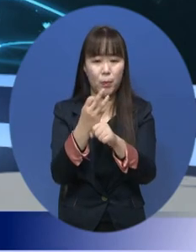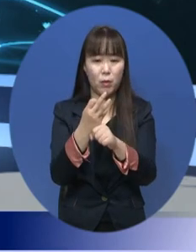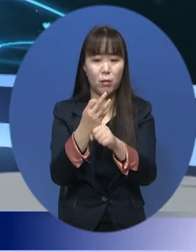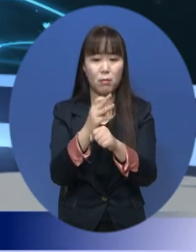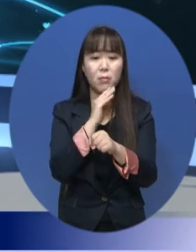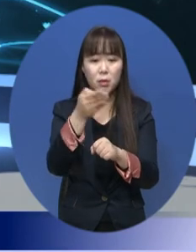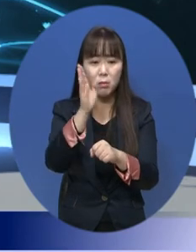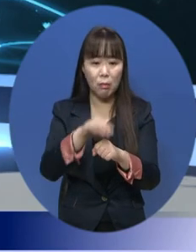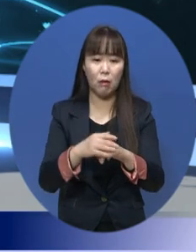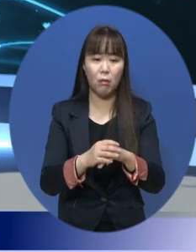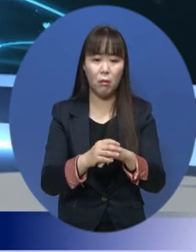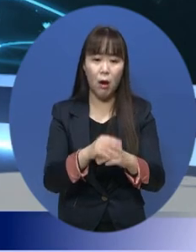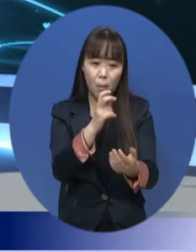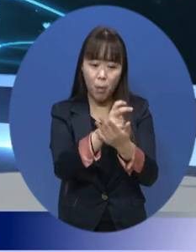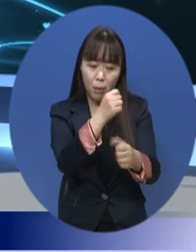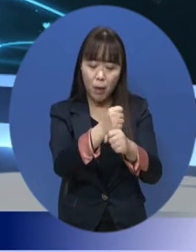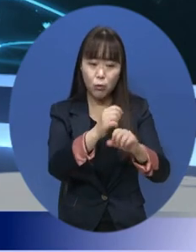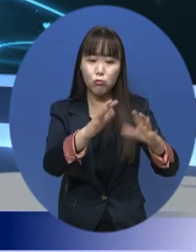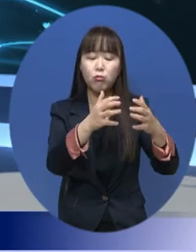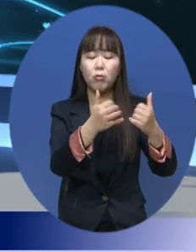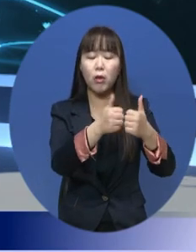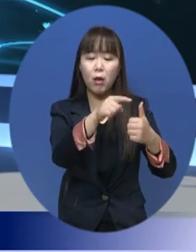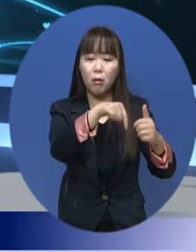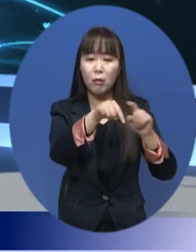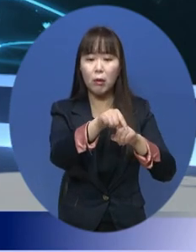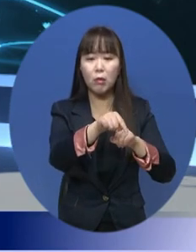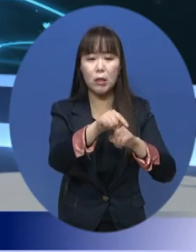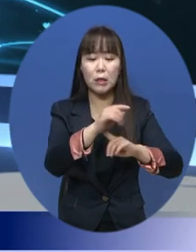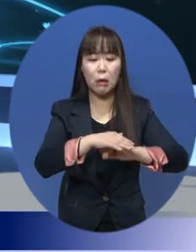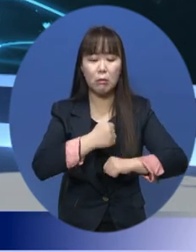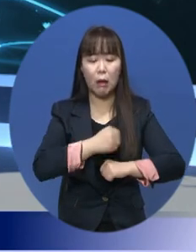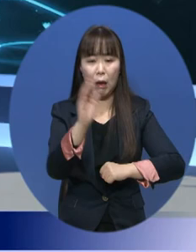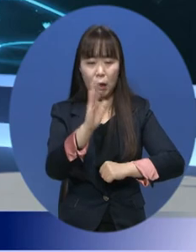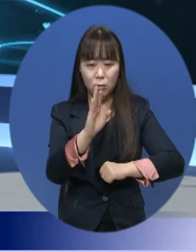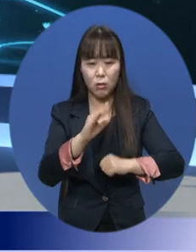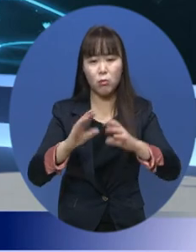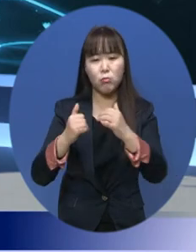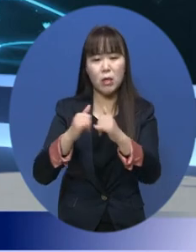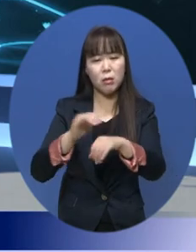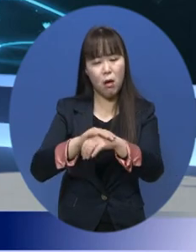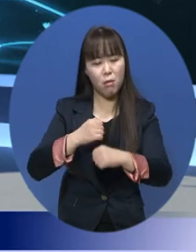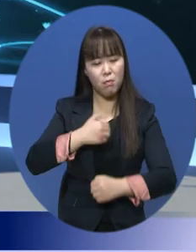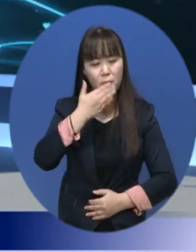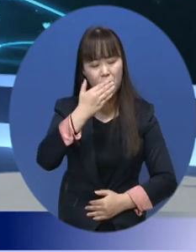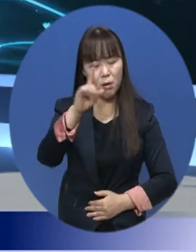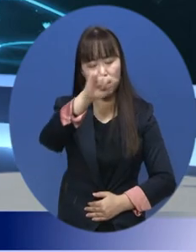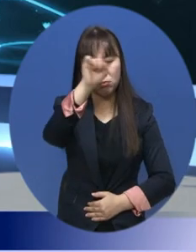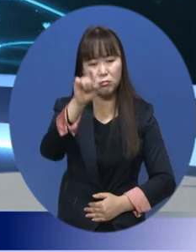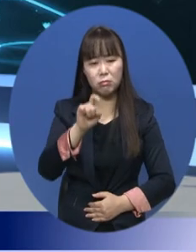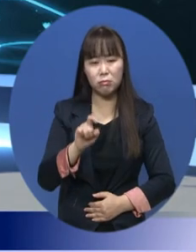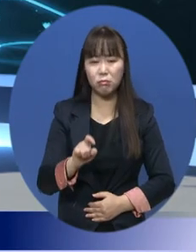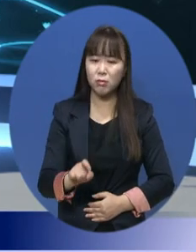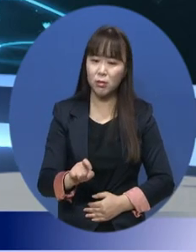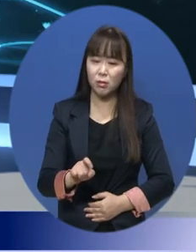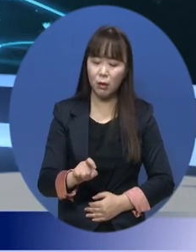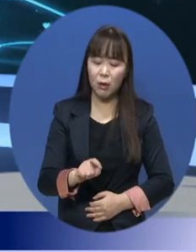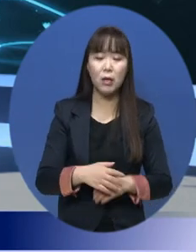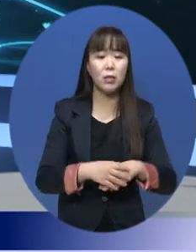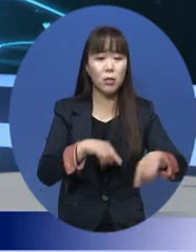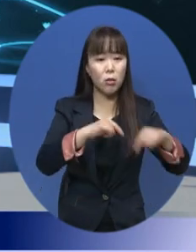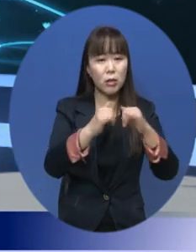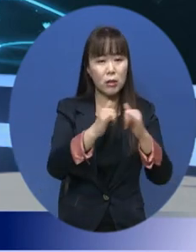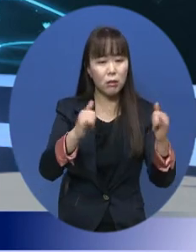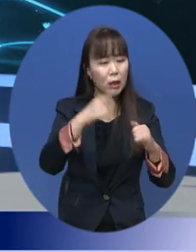지났지만 정작 법을 만든 국회조차 지키지 않는 법을 국민들이 잘 지킬 수 있을지 정치인들의